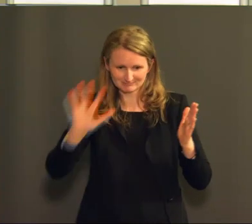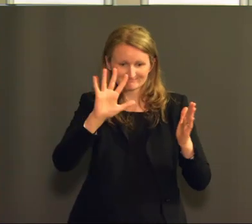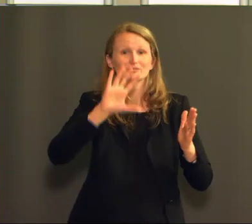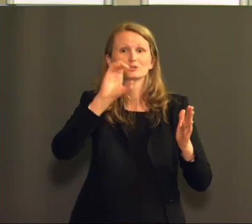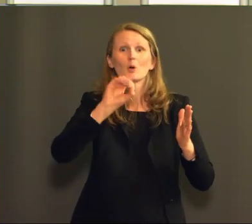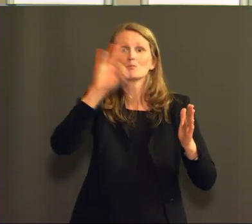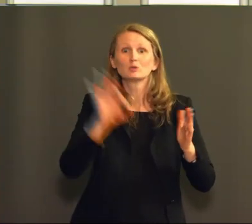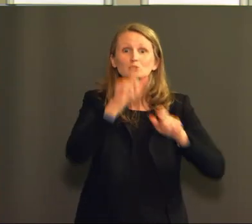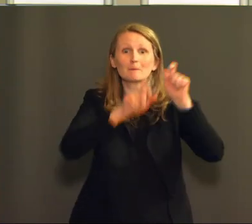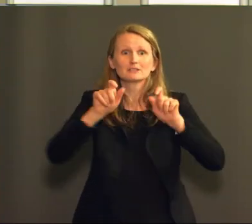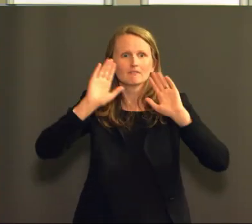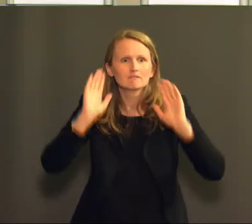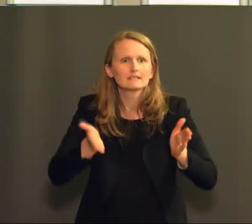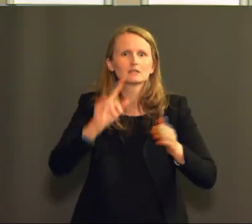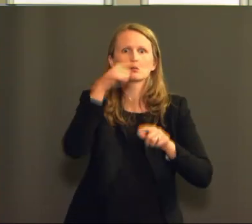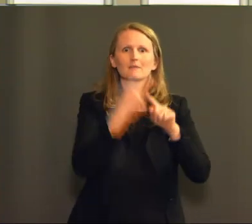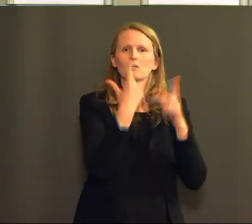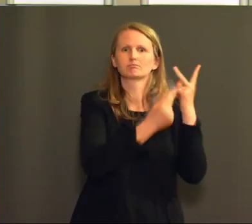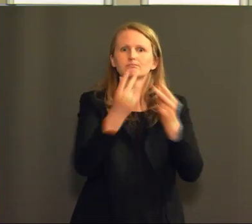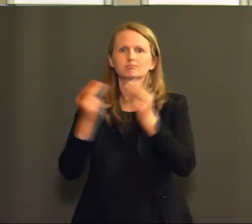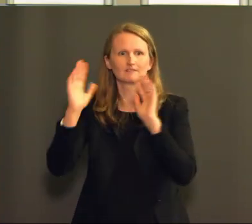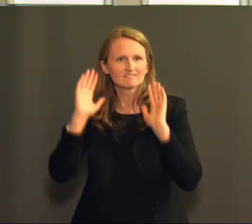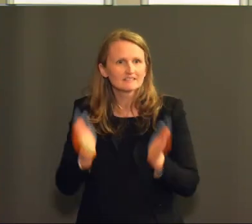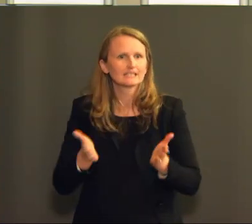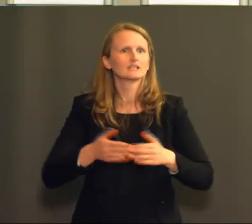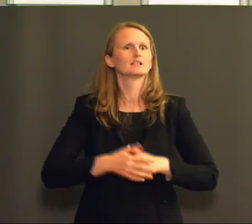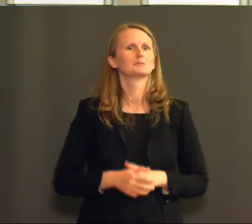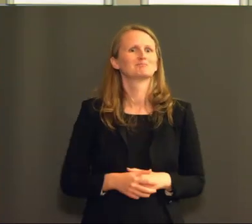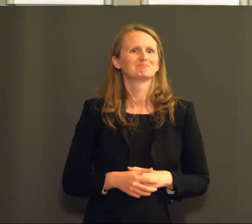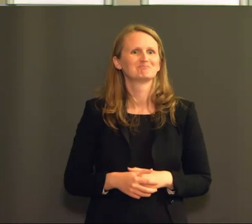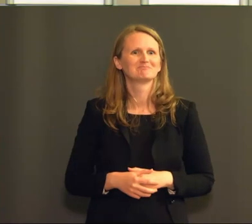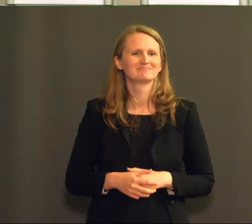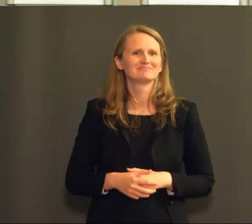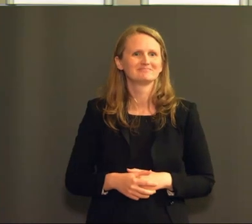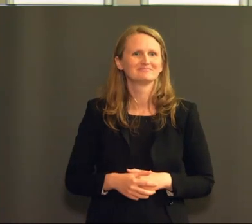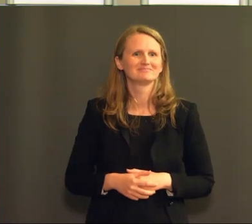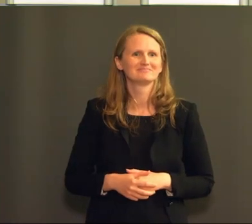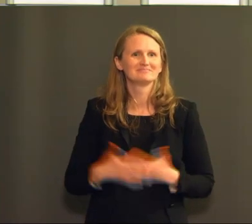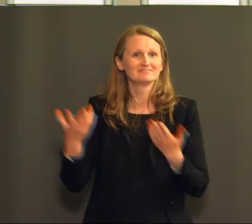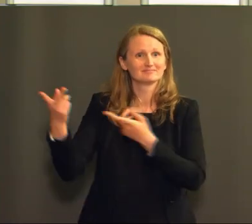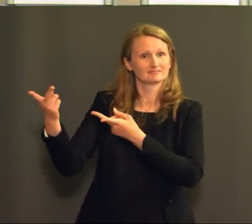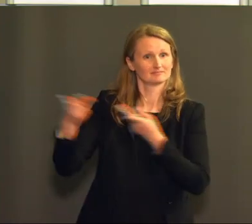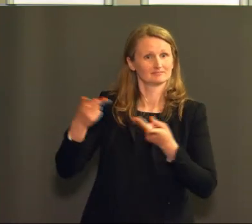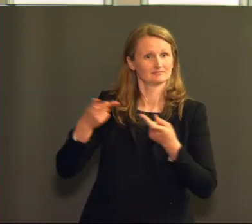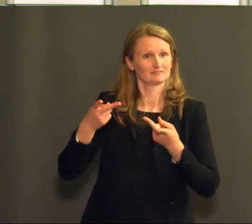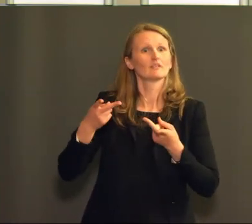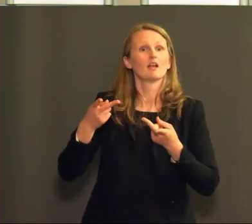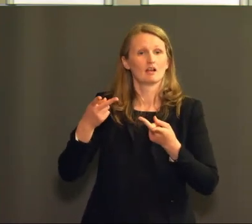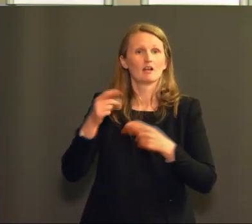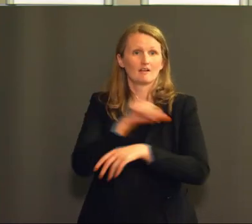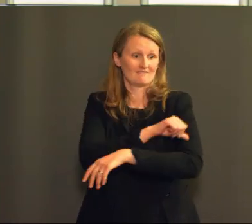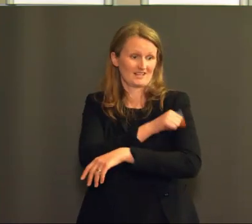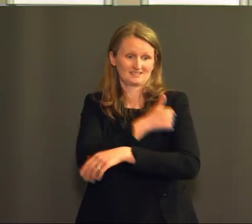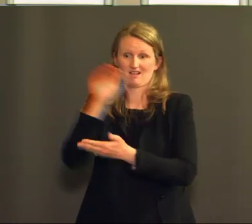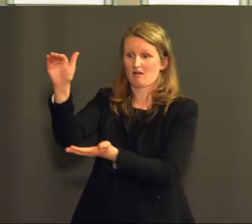injection est en outre passé à une semaine contre 2 semaines auparavant. Ce sont autant